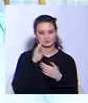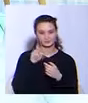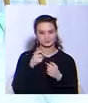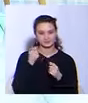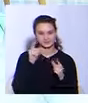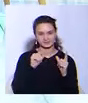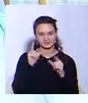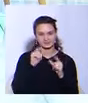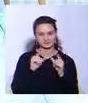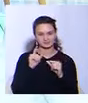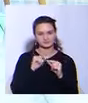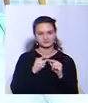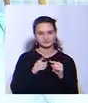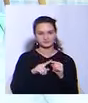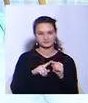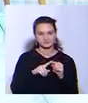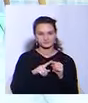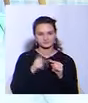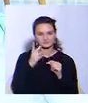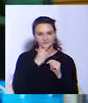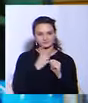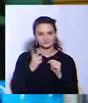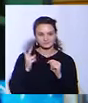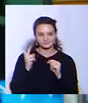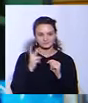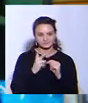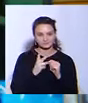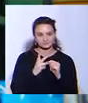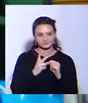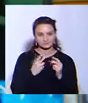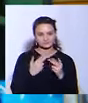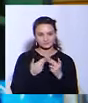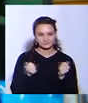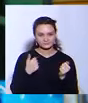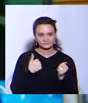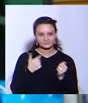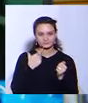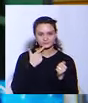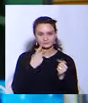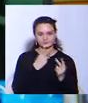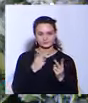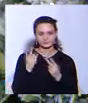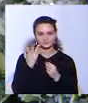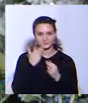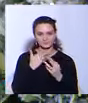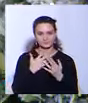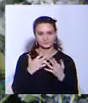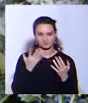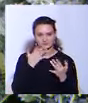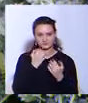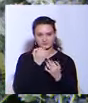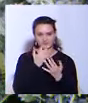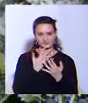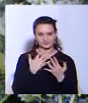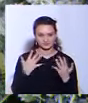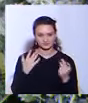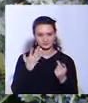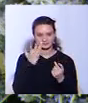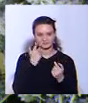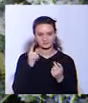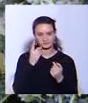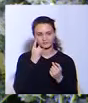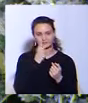ეძინება ცოტა ადრია. ათვალიერებს. მოდი ვაღიაროთ, რომ ჩვენ სტუდიაში ბევრი ფერია, ბევრი ნივთია ისეთი, რომელიც